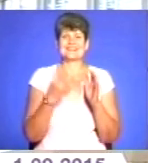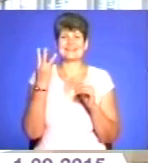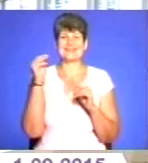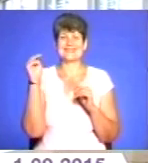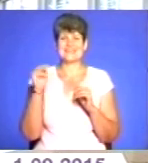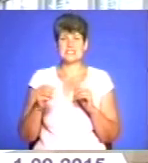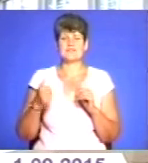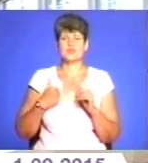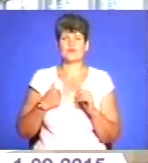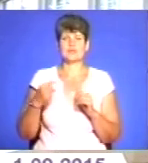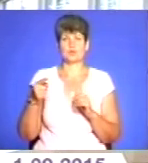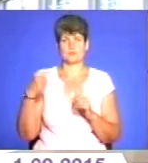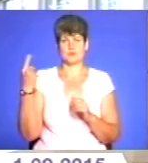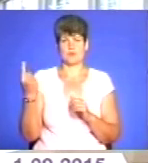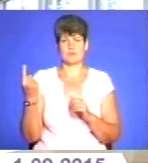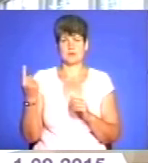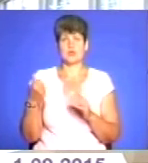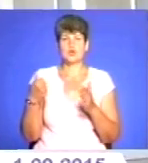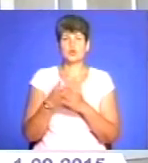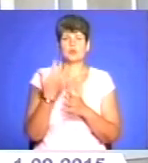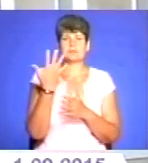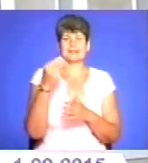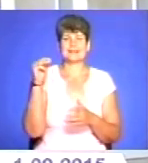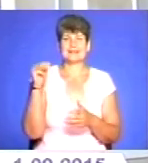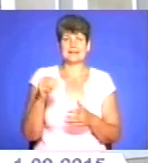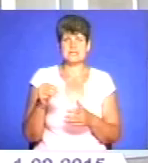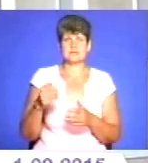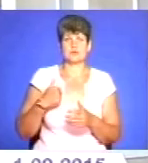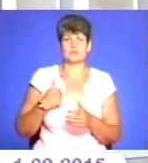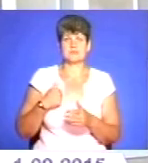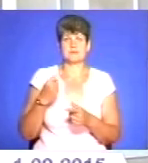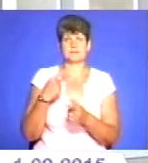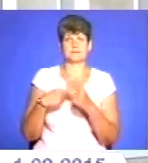3 тисячі військових з Тернопільщини. До 5 тисяч бійців в області демобілізовані.